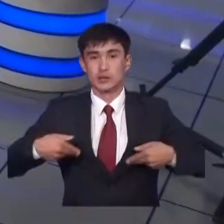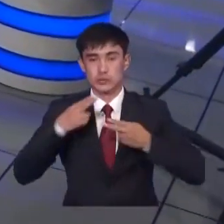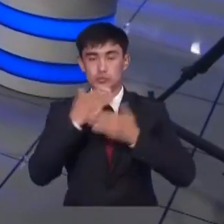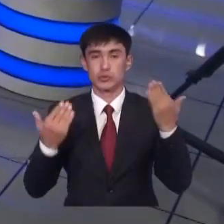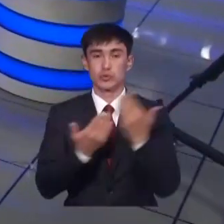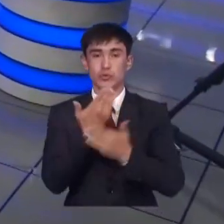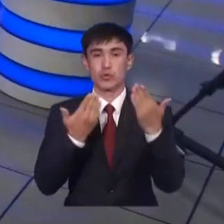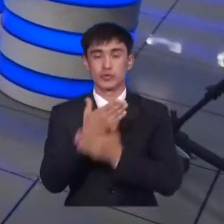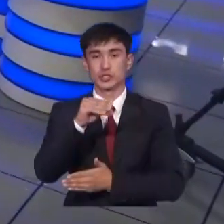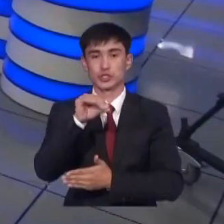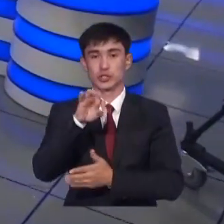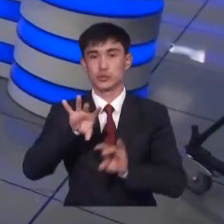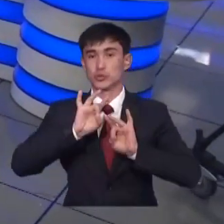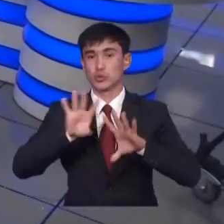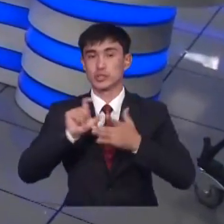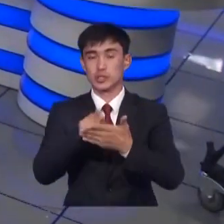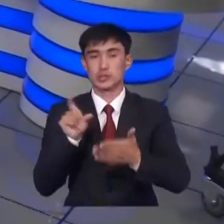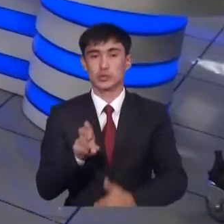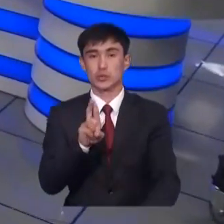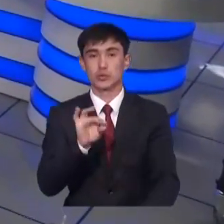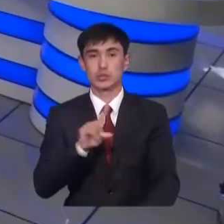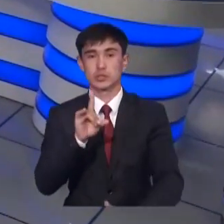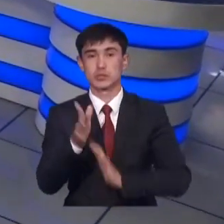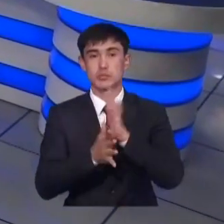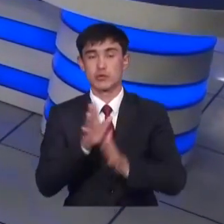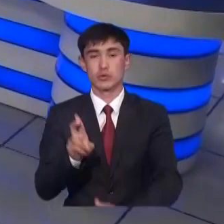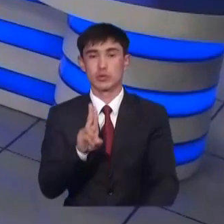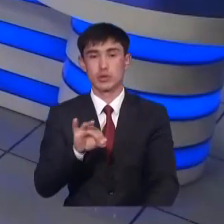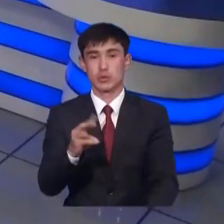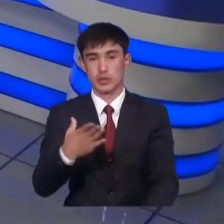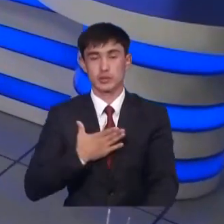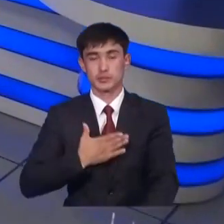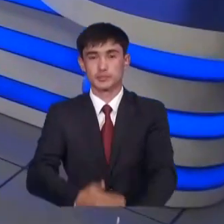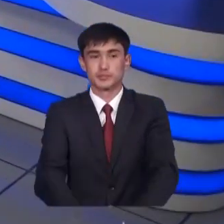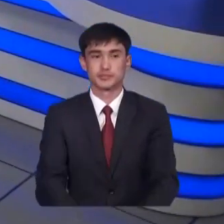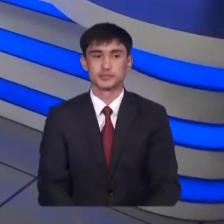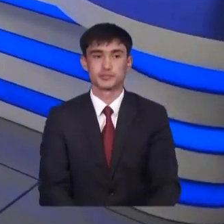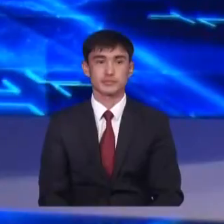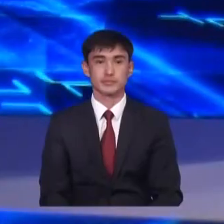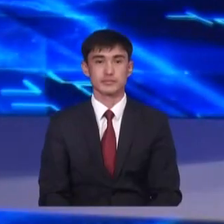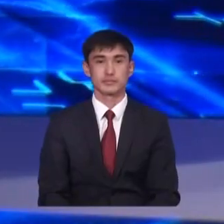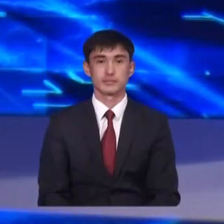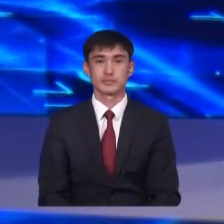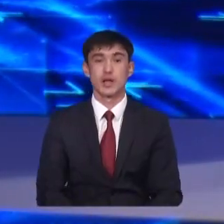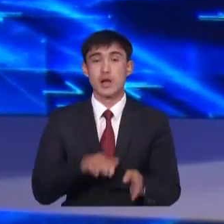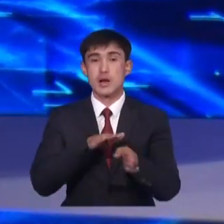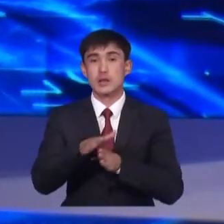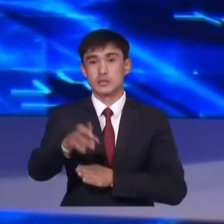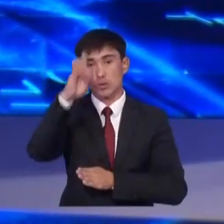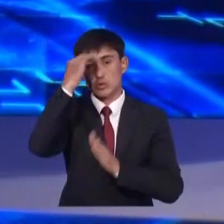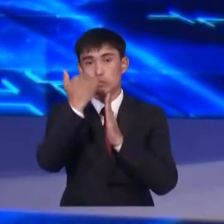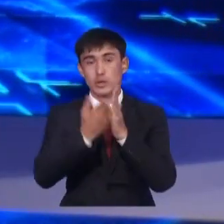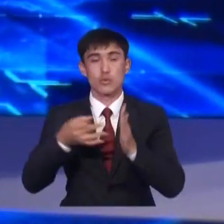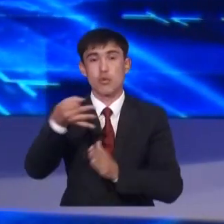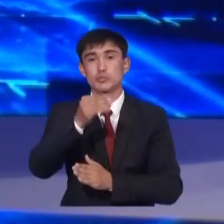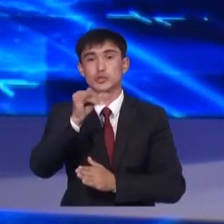Здравствуйте! В эфире телеканал ЖТСУ. Новости в студии Кундуз Нурмухамбетова и сурдопереводчик Даурен Абдрасилов. Реализация